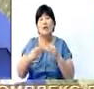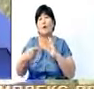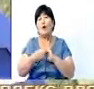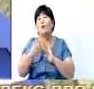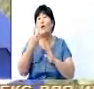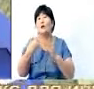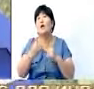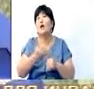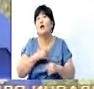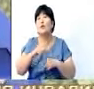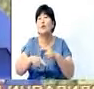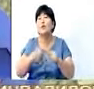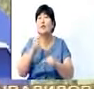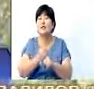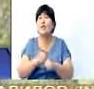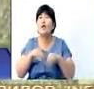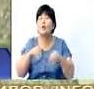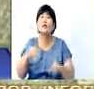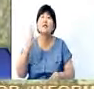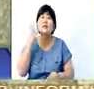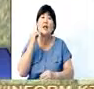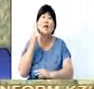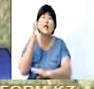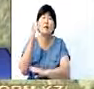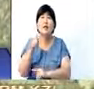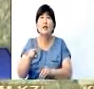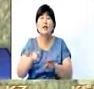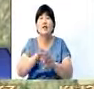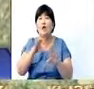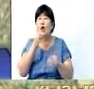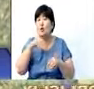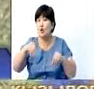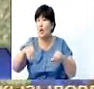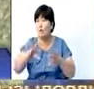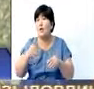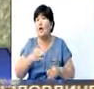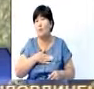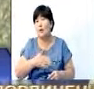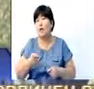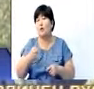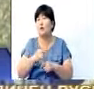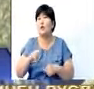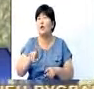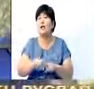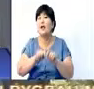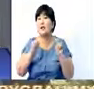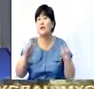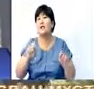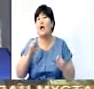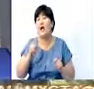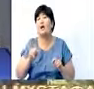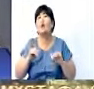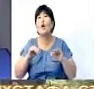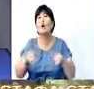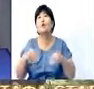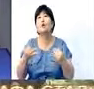одну семью. Хочу дальше ее возделывать и посадить яблоню. Здесь в предгорье хорошая почва. Мы благодарны руководству района за создание агрозоны.